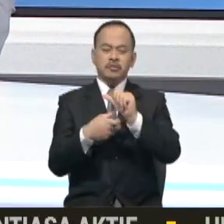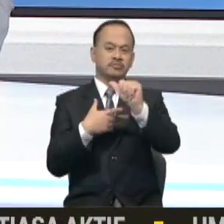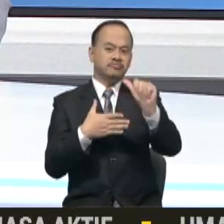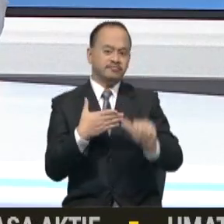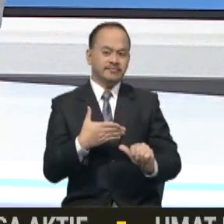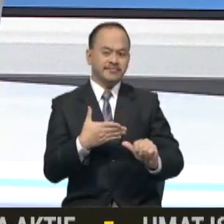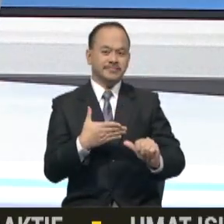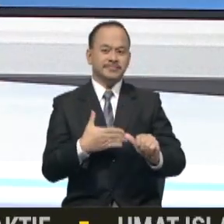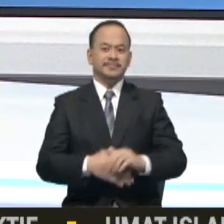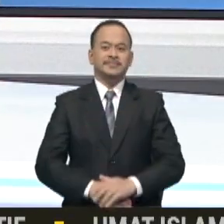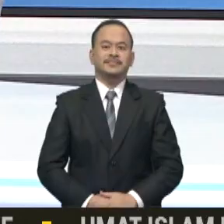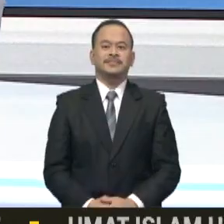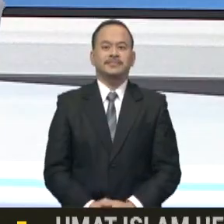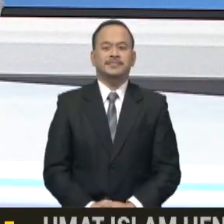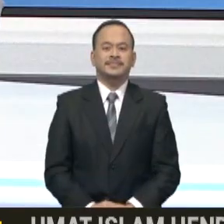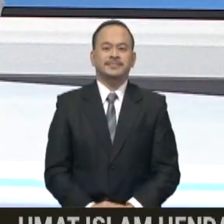akhirat.